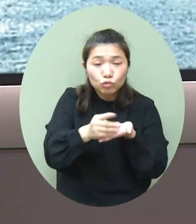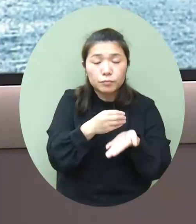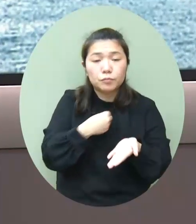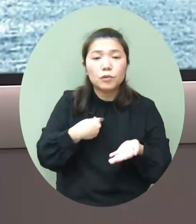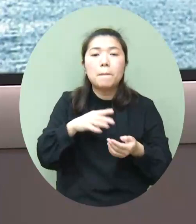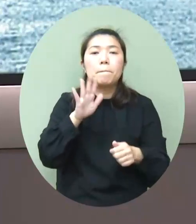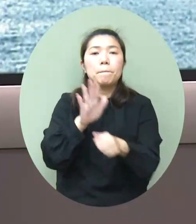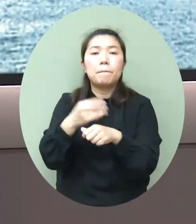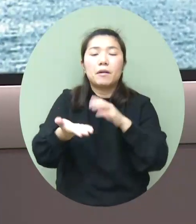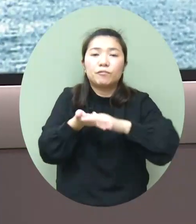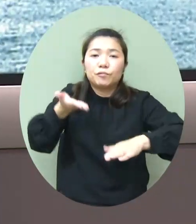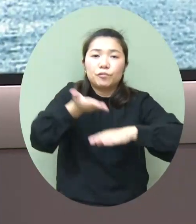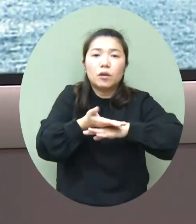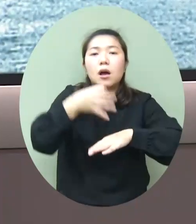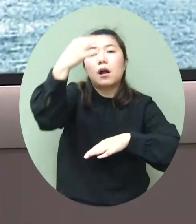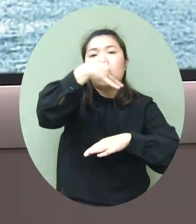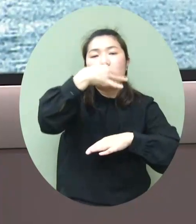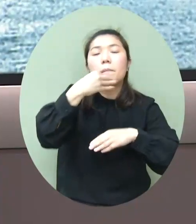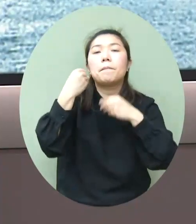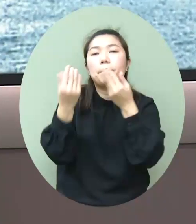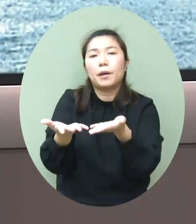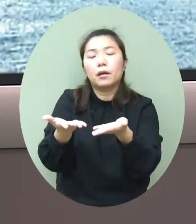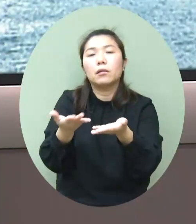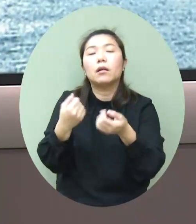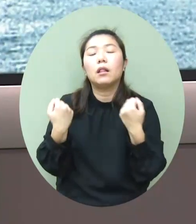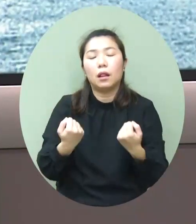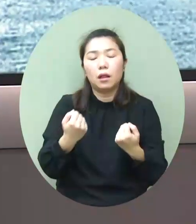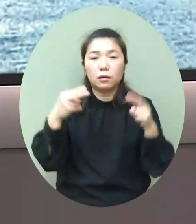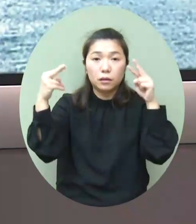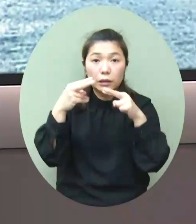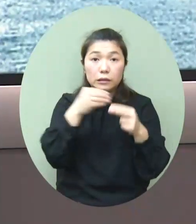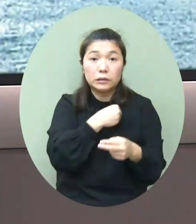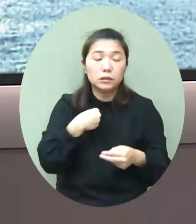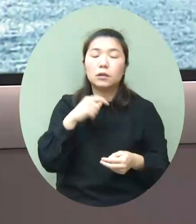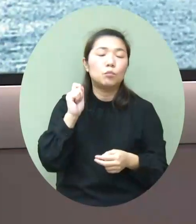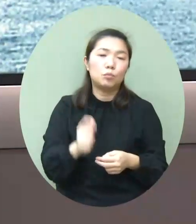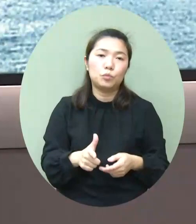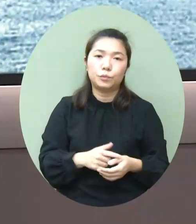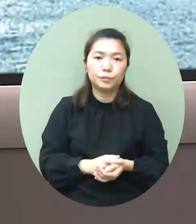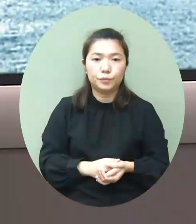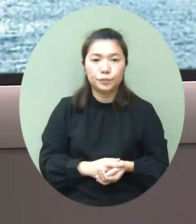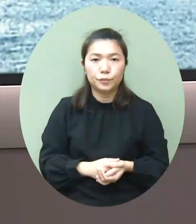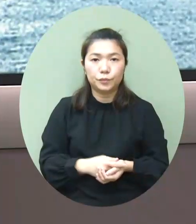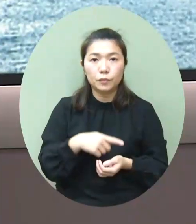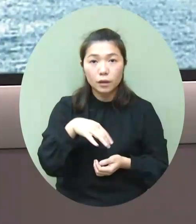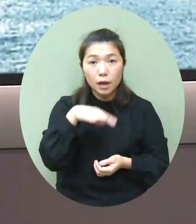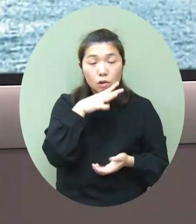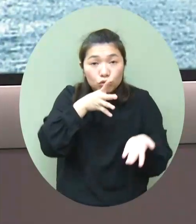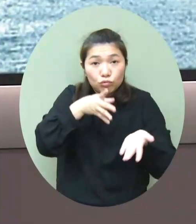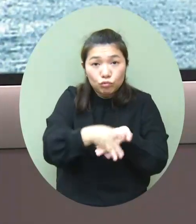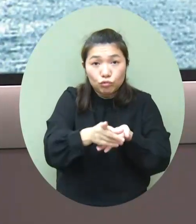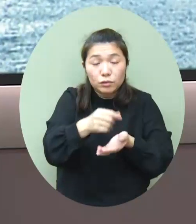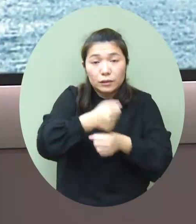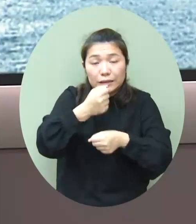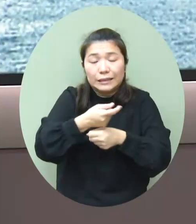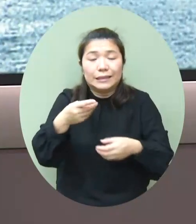门诊只会复诊的病人，安排复配的药物不会有医生问